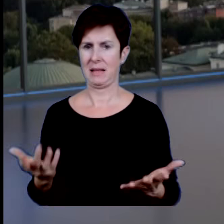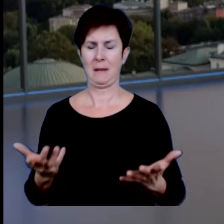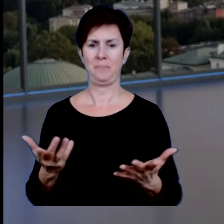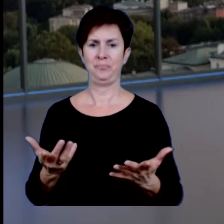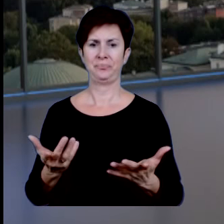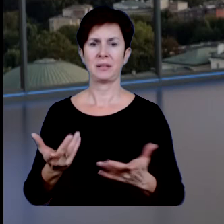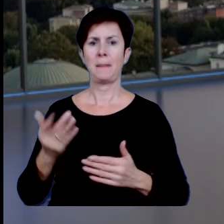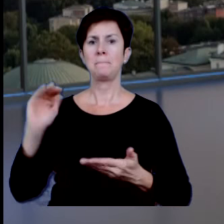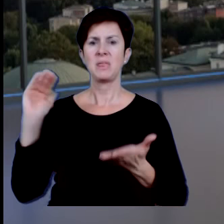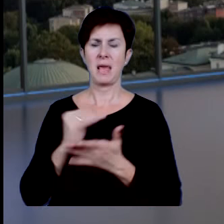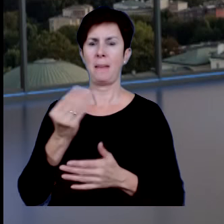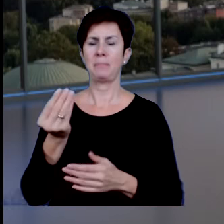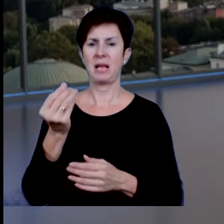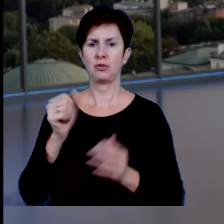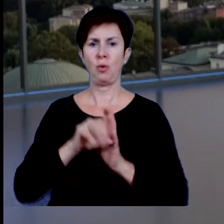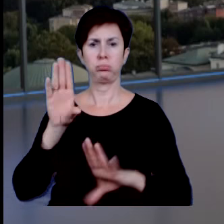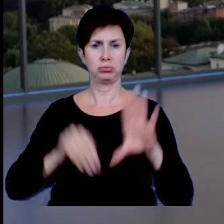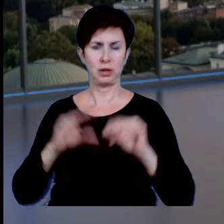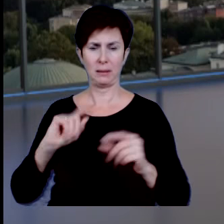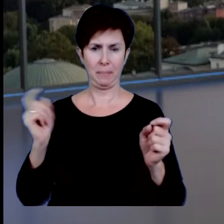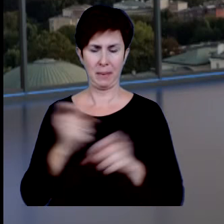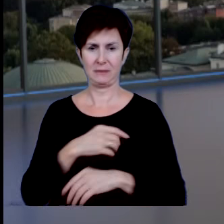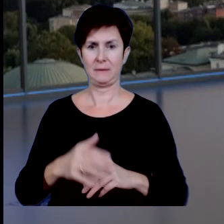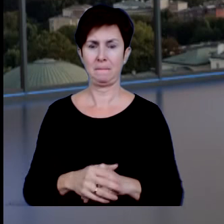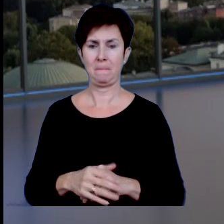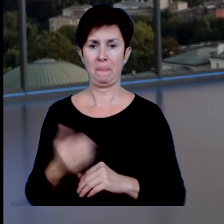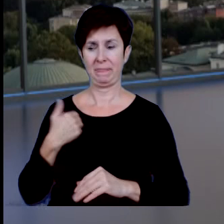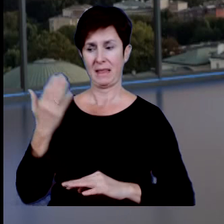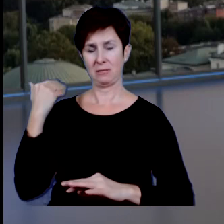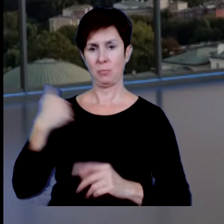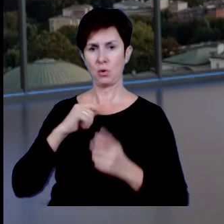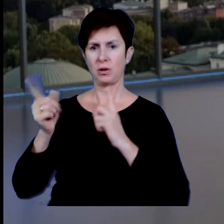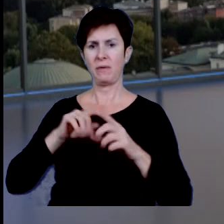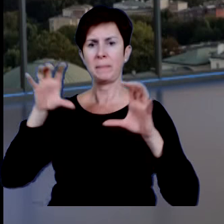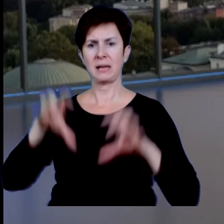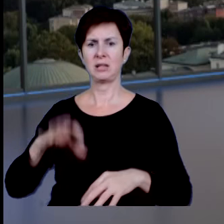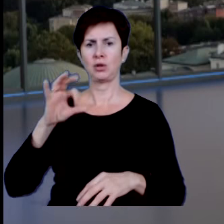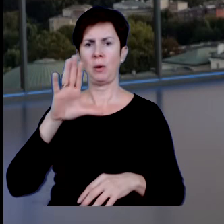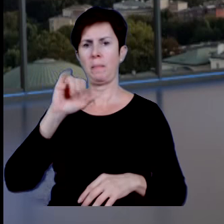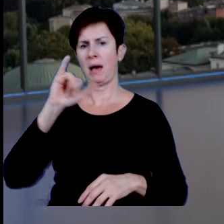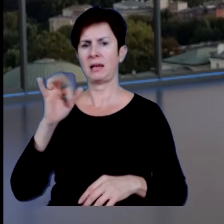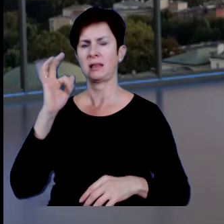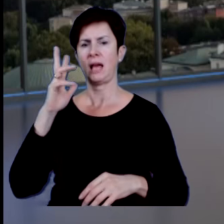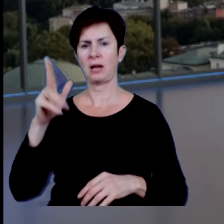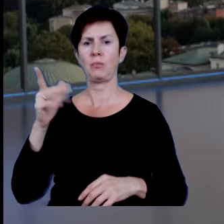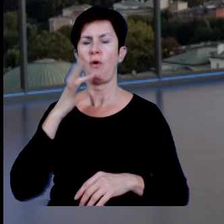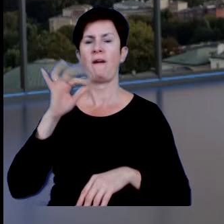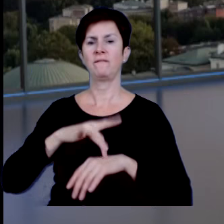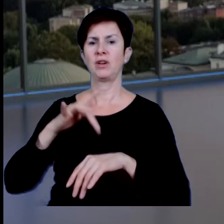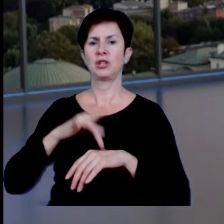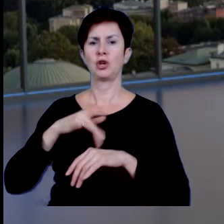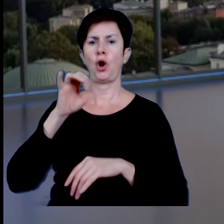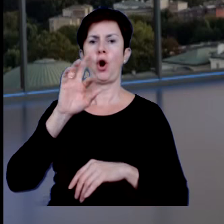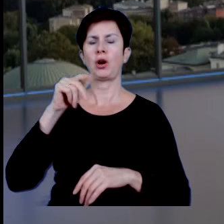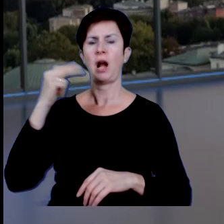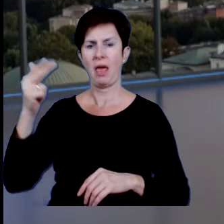budżetu. Przed chwilą, przed naszym wejściem na antenę, prezes Daniel Obajtek mówił o wynikach Orlenu w poprzednich latach. Ja